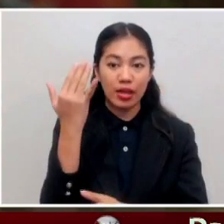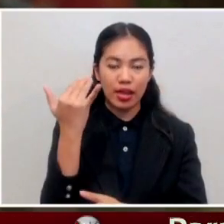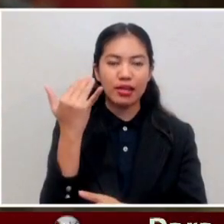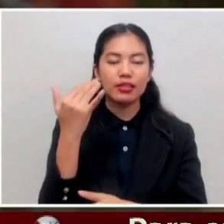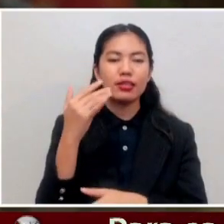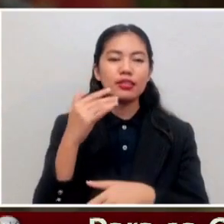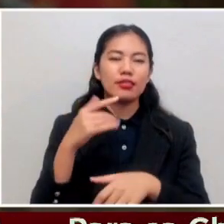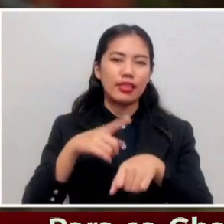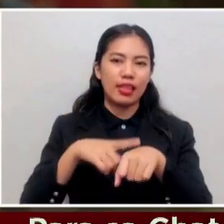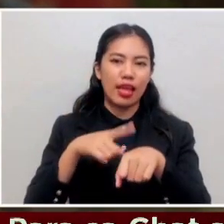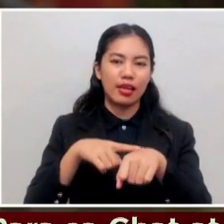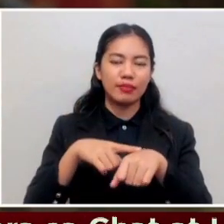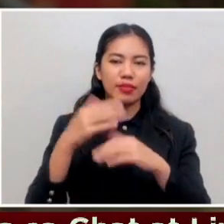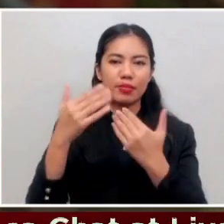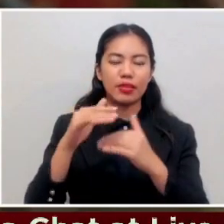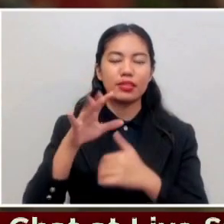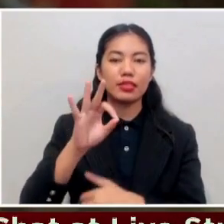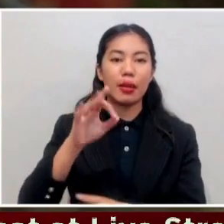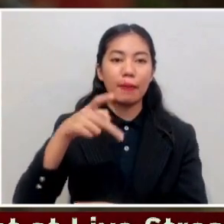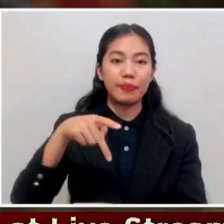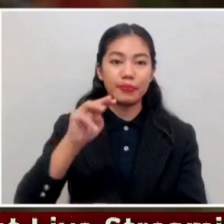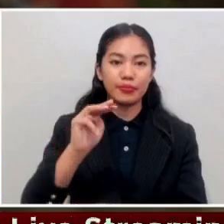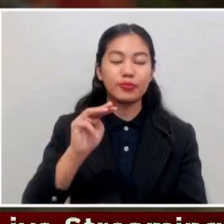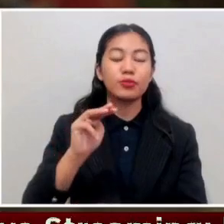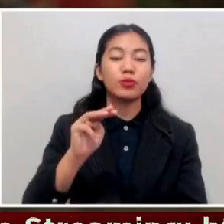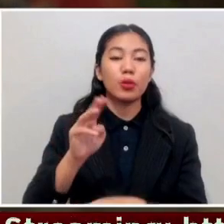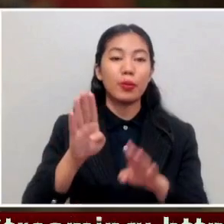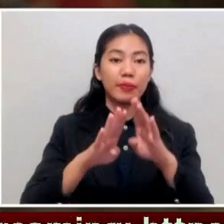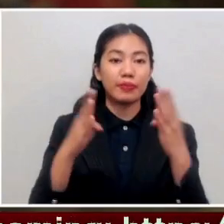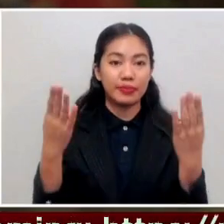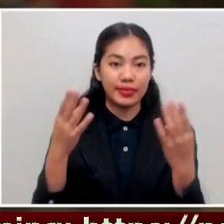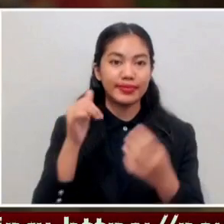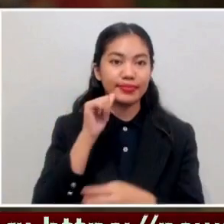bukas itong mall na ito. At muling magbubukas ito bukas, alas 10 ng